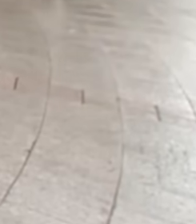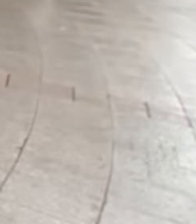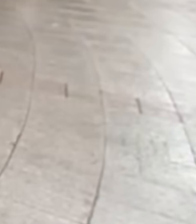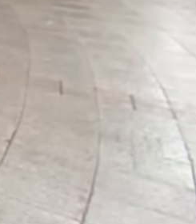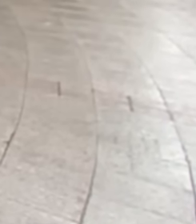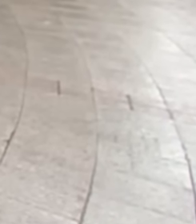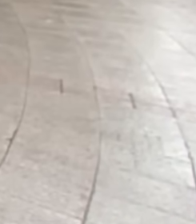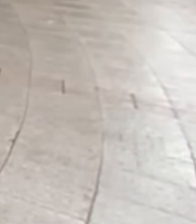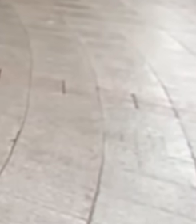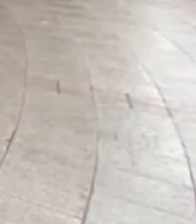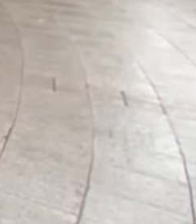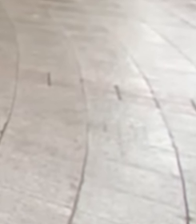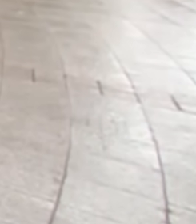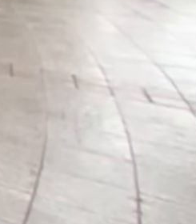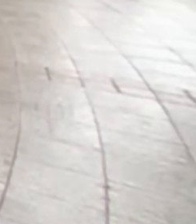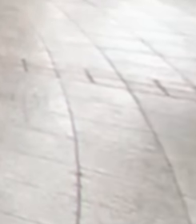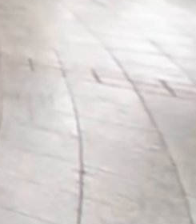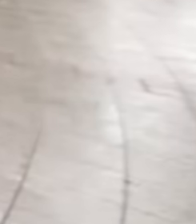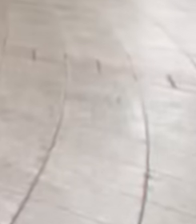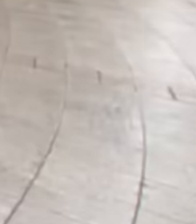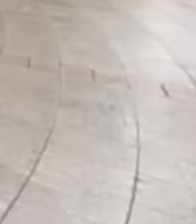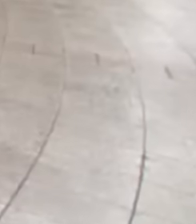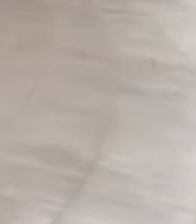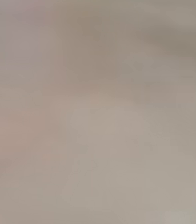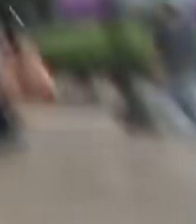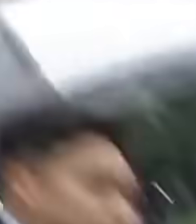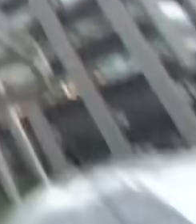돌직구쇼 지금 라이브로 시작합니다. 잠깐만요.